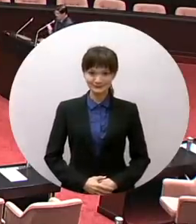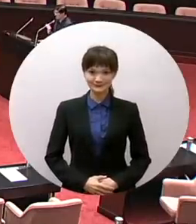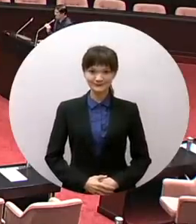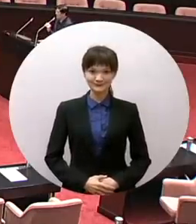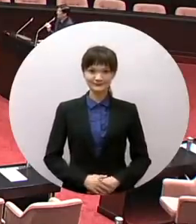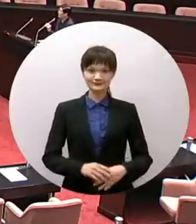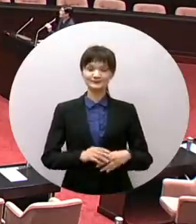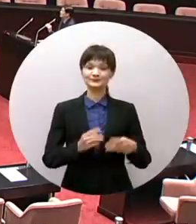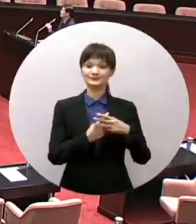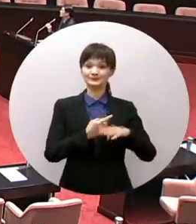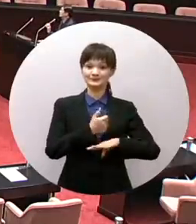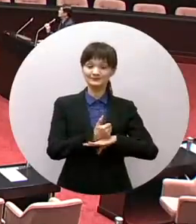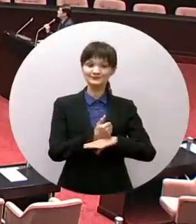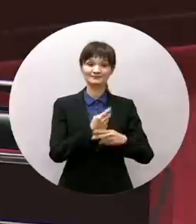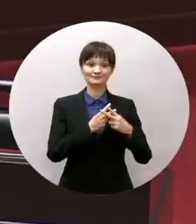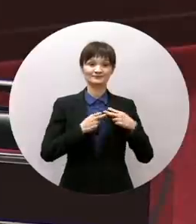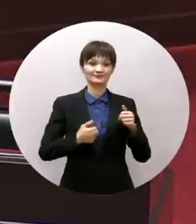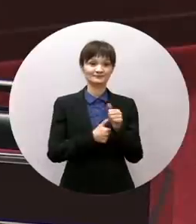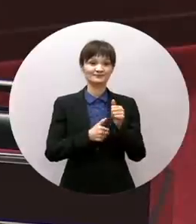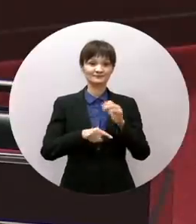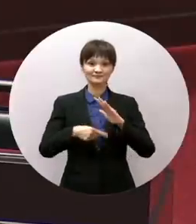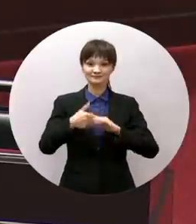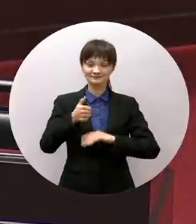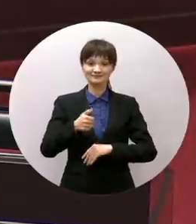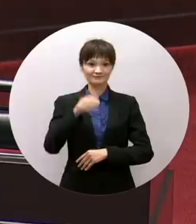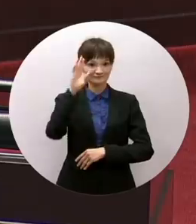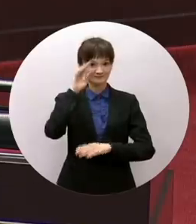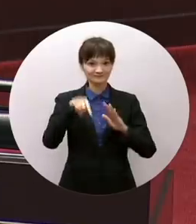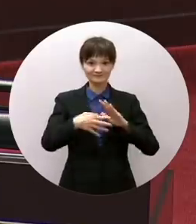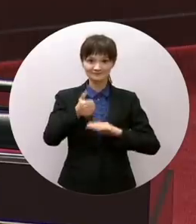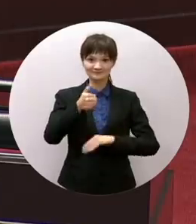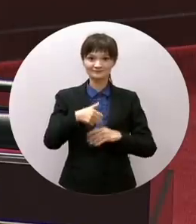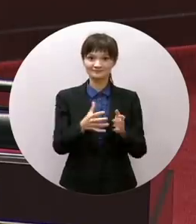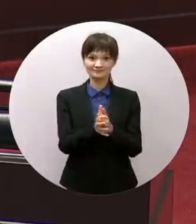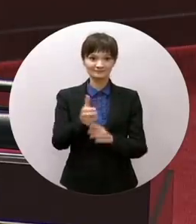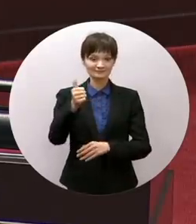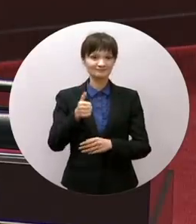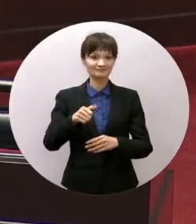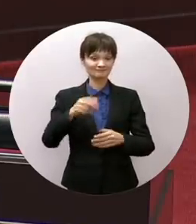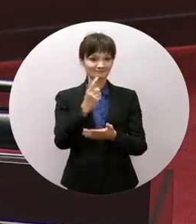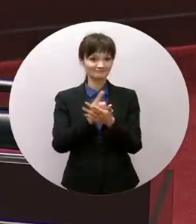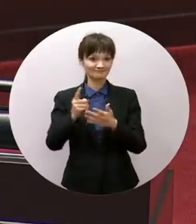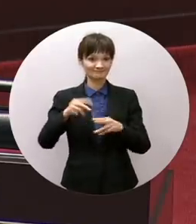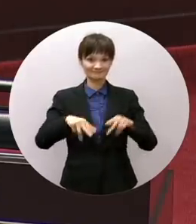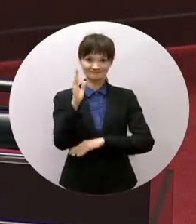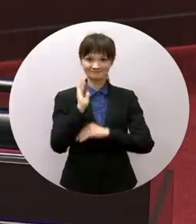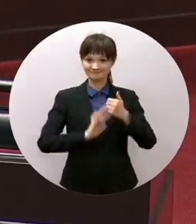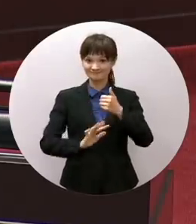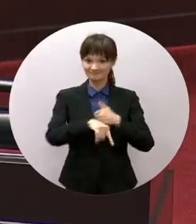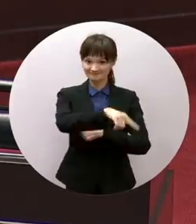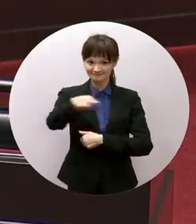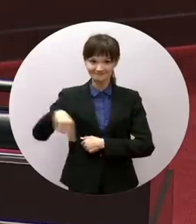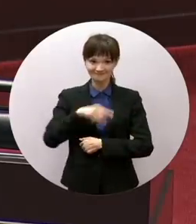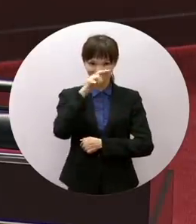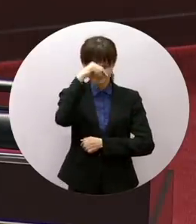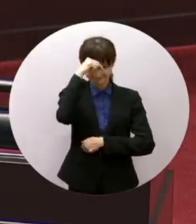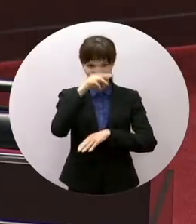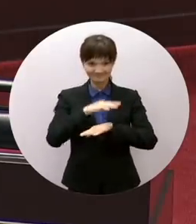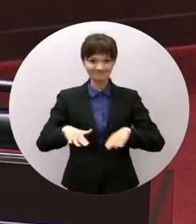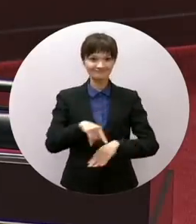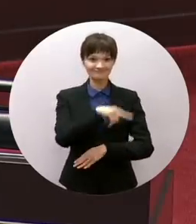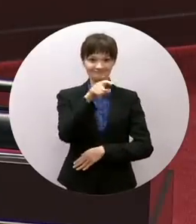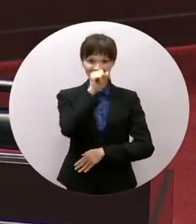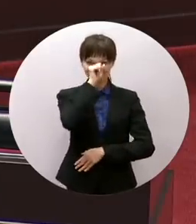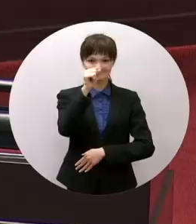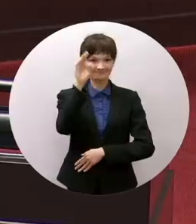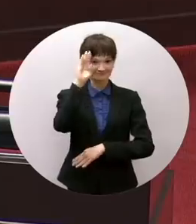主席蔡副院长、行政院苏院长及部长、各位行政团队、各位大家午安，大家好。主席，可否请苏